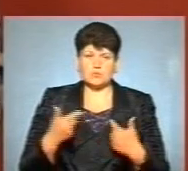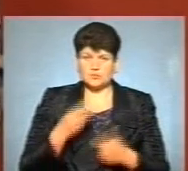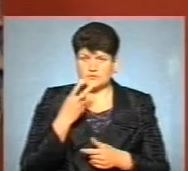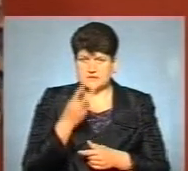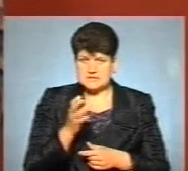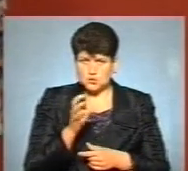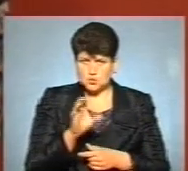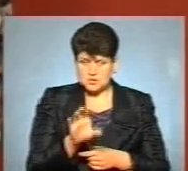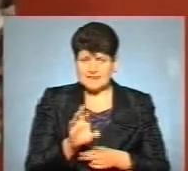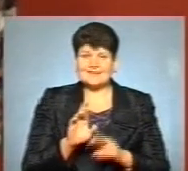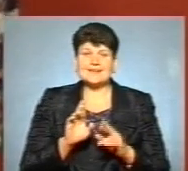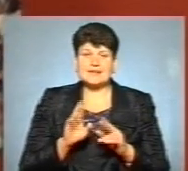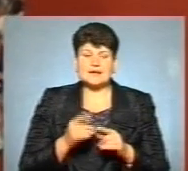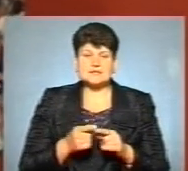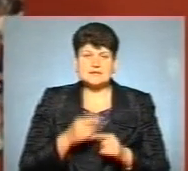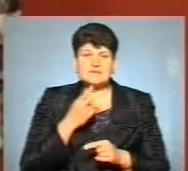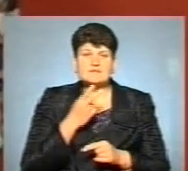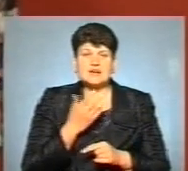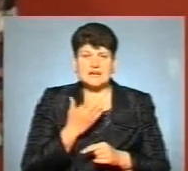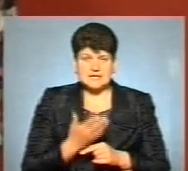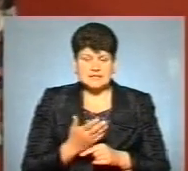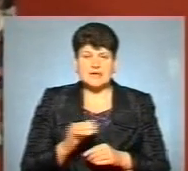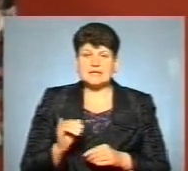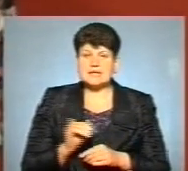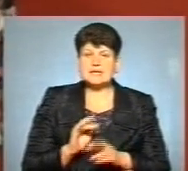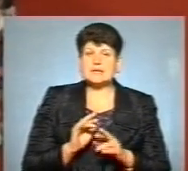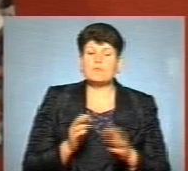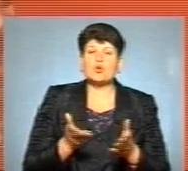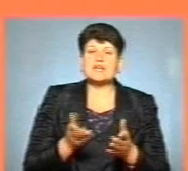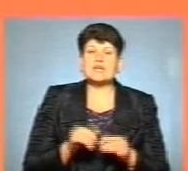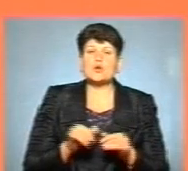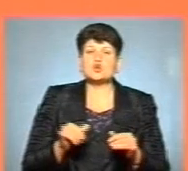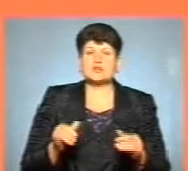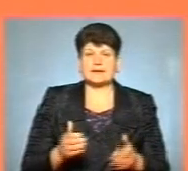переглянути сюжет, як він виглядає і про які розширення йдеться.